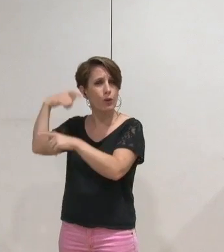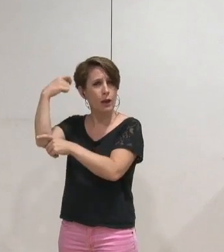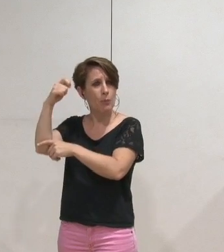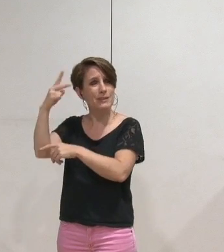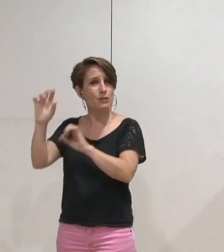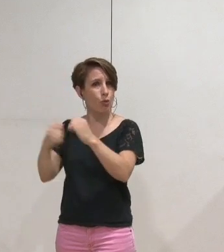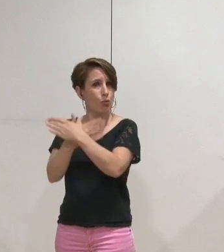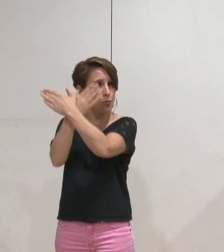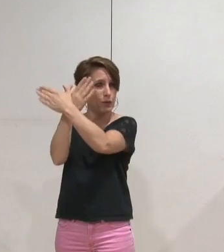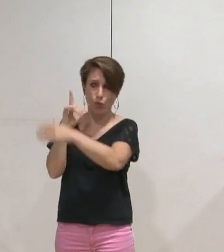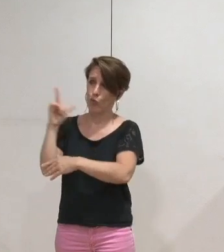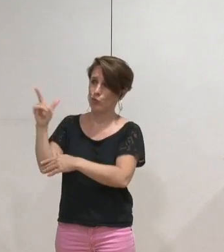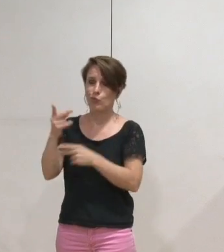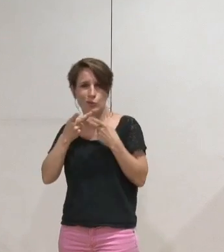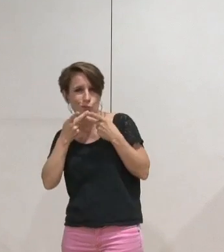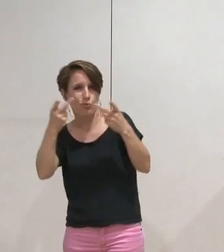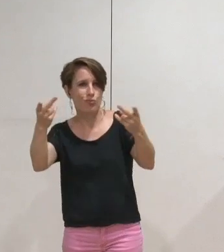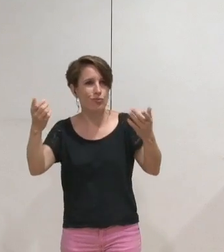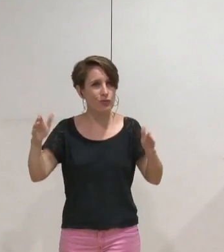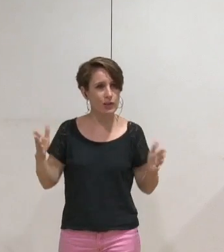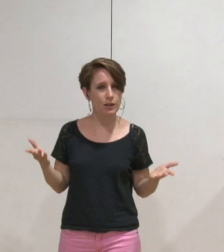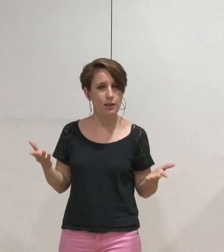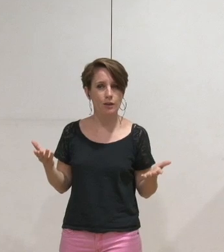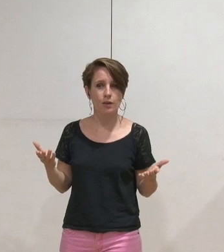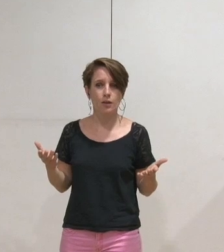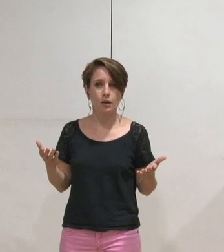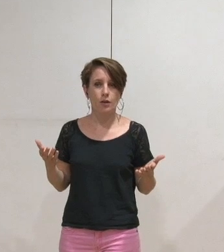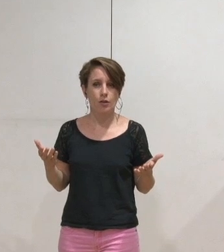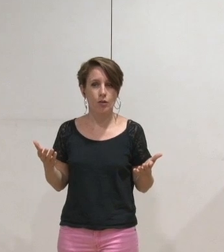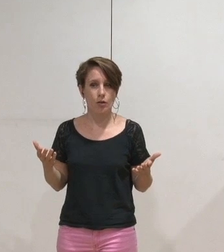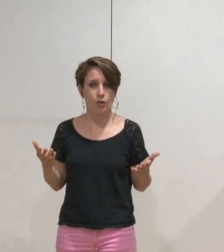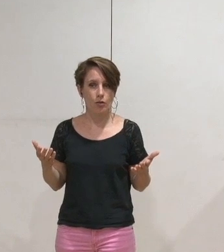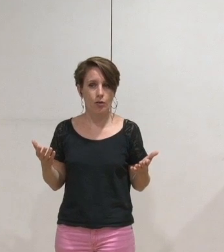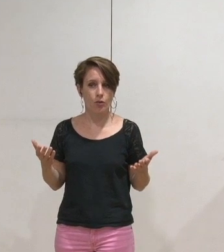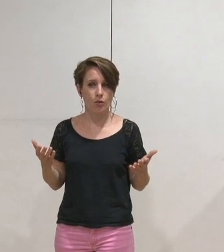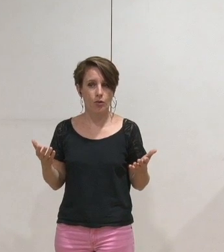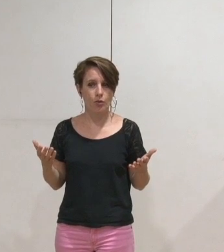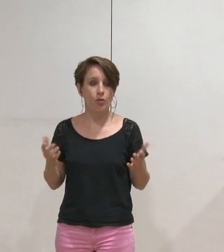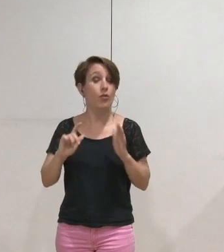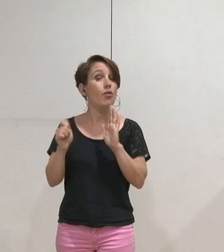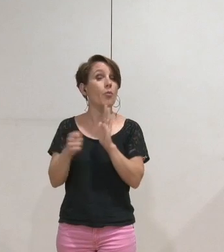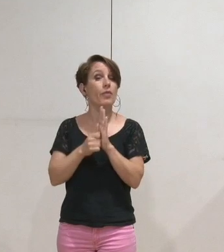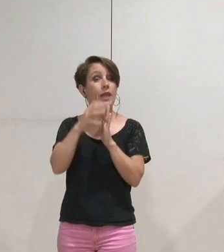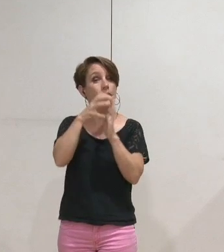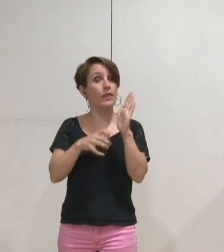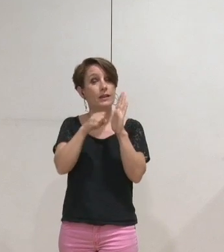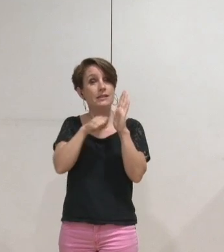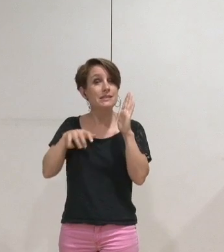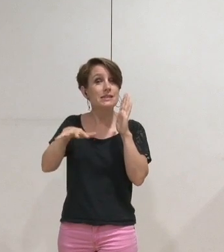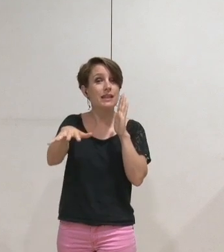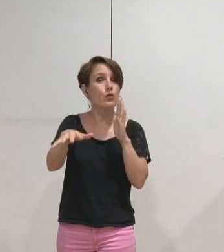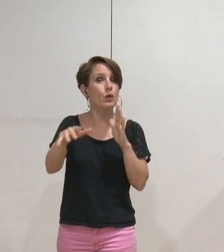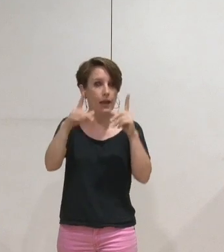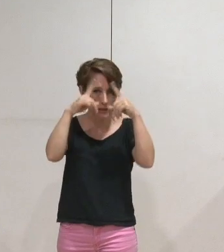à la suite je crois de tout les mouvements progressistes au moment de la circulaire Sarkozi de l'hiver